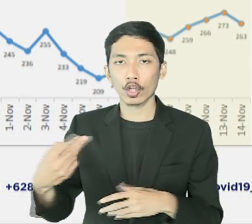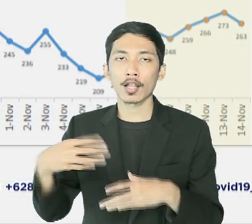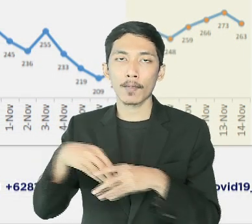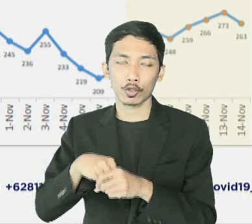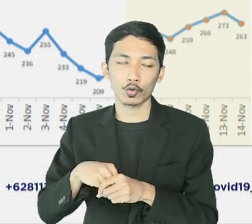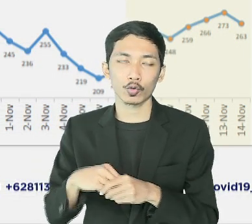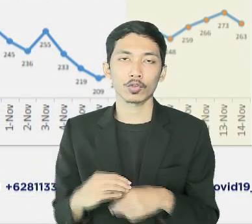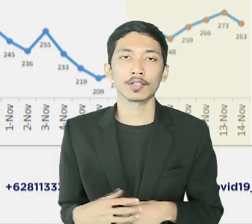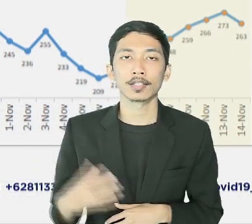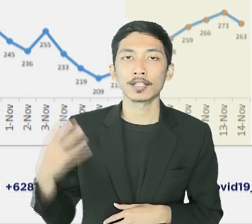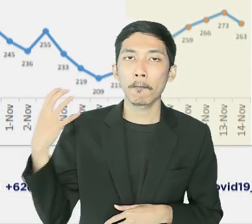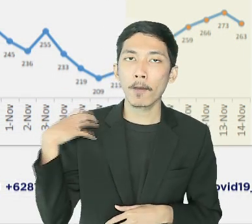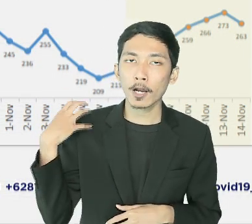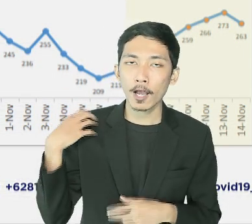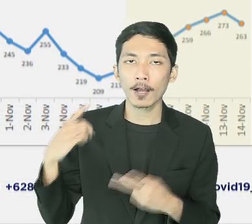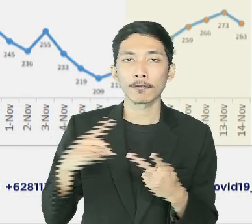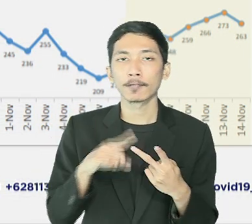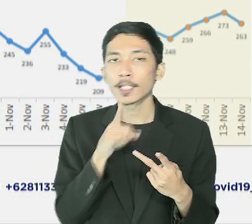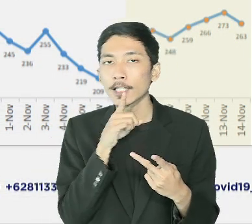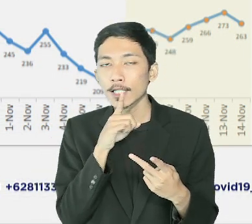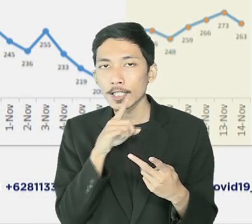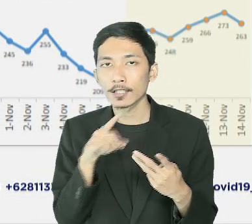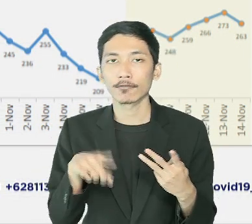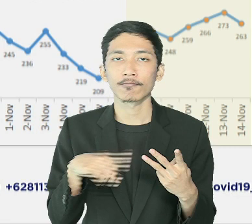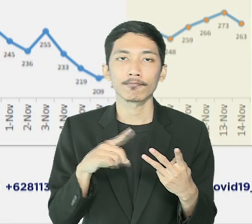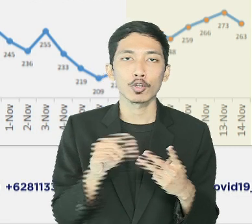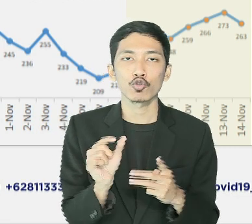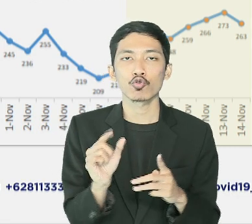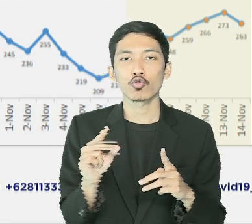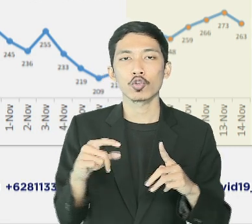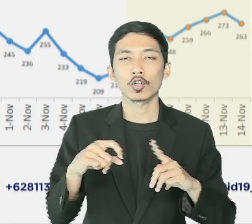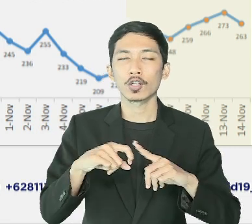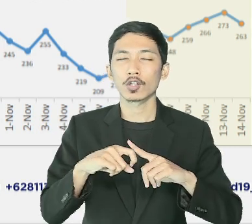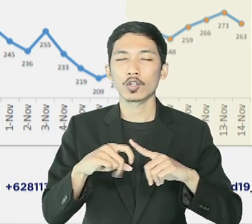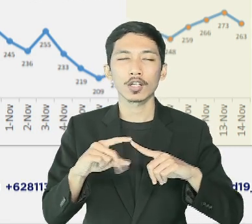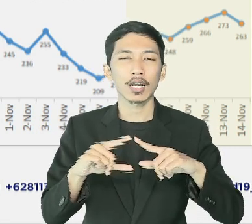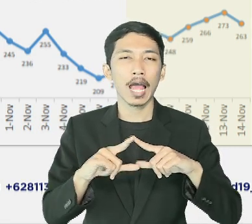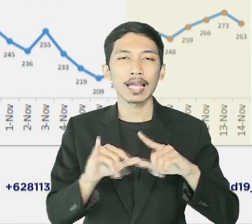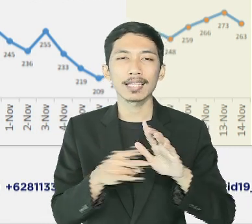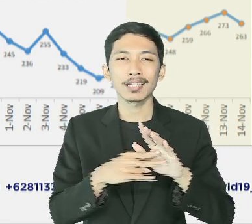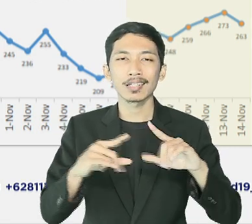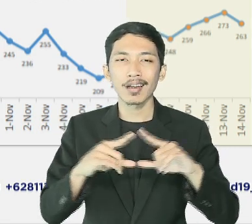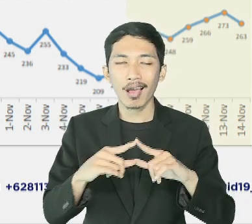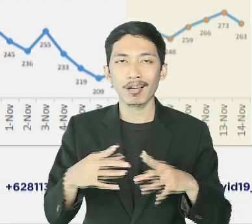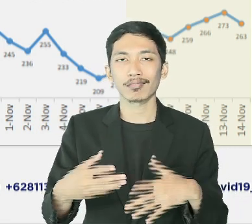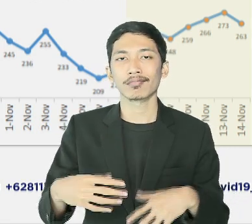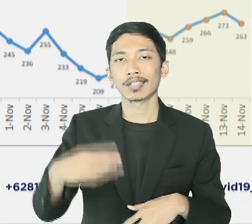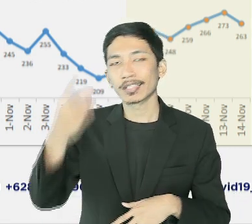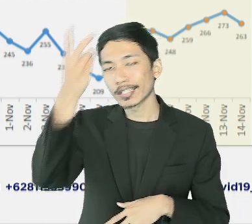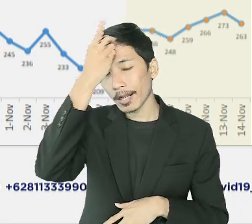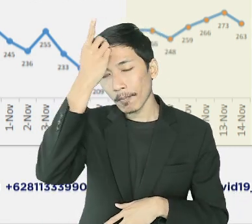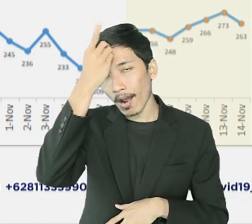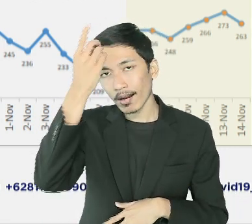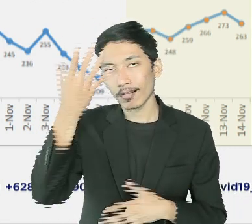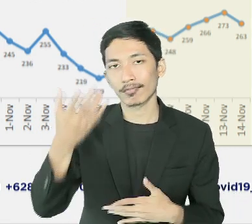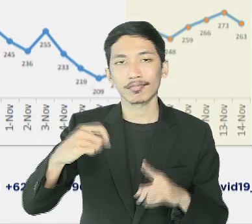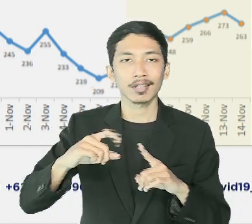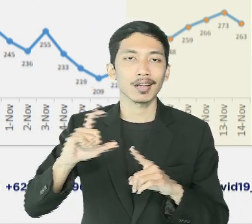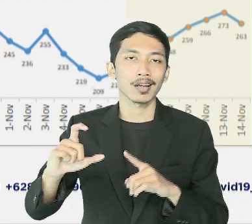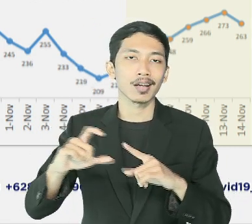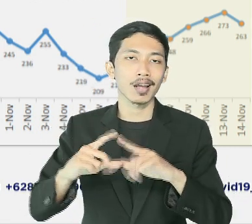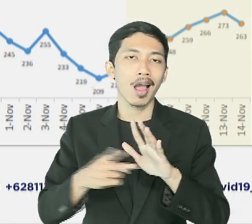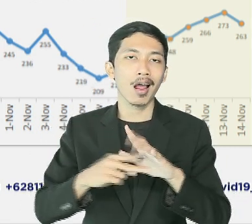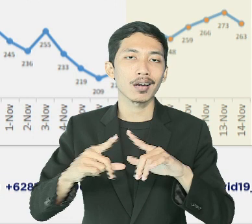Amerika Serikat, Inggris, Hungaria, Ukraina, Jerman, Kanada, Rusia, dan